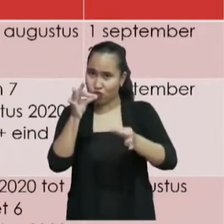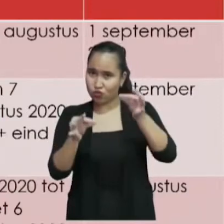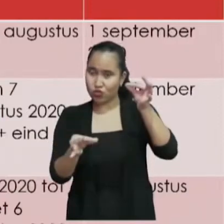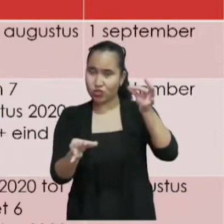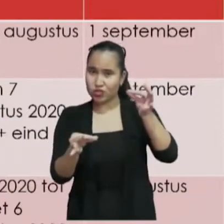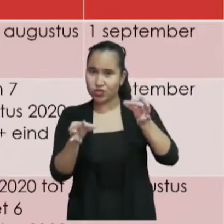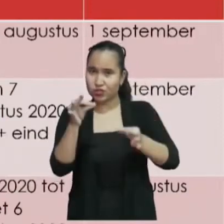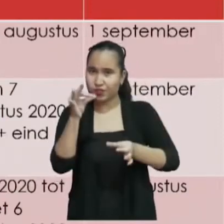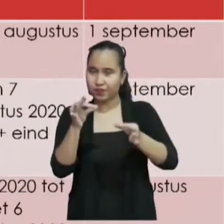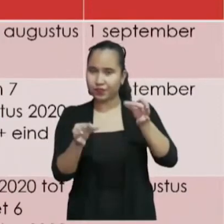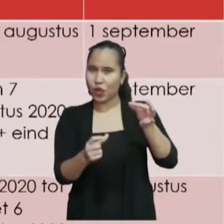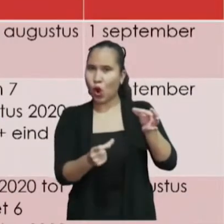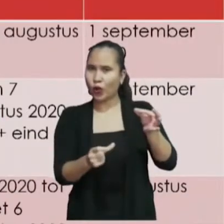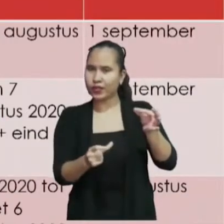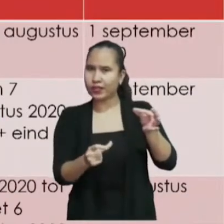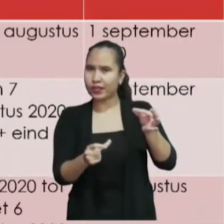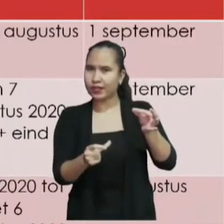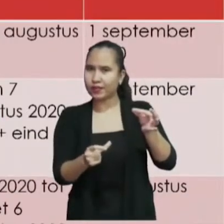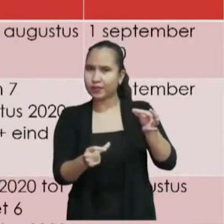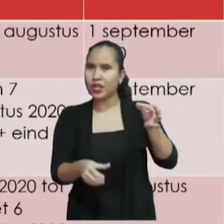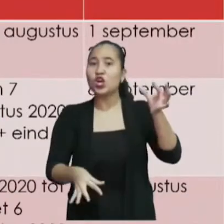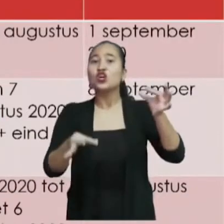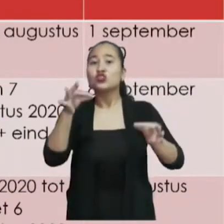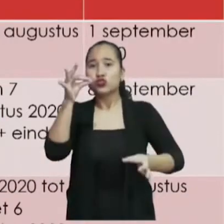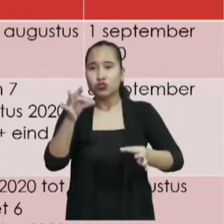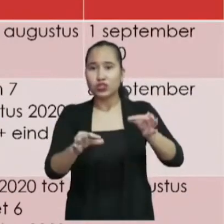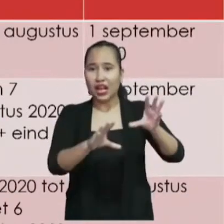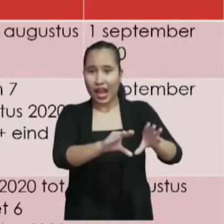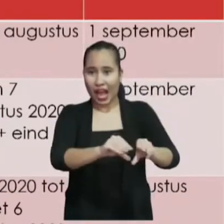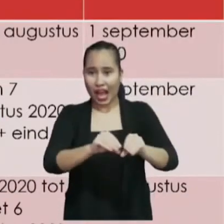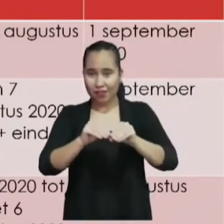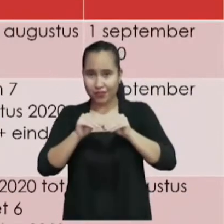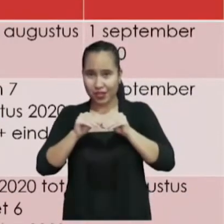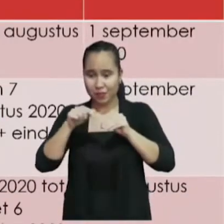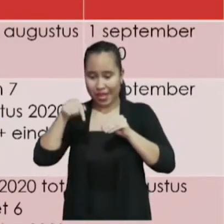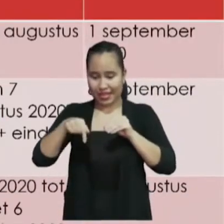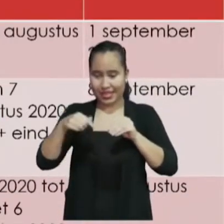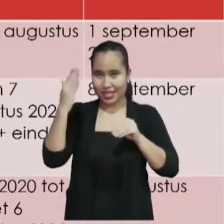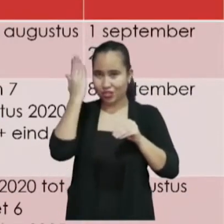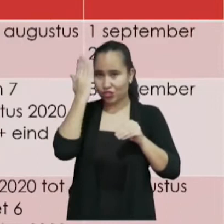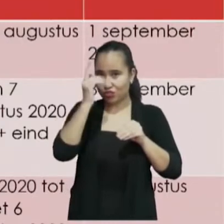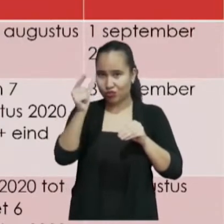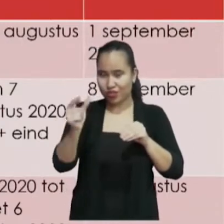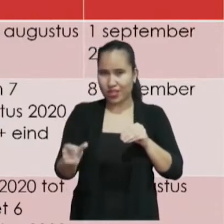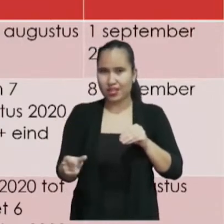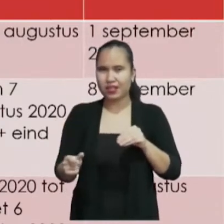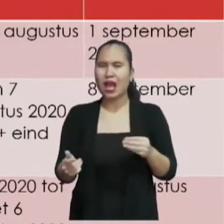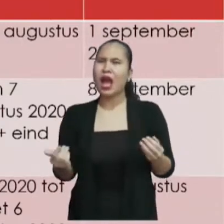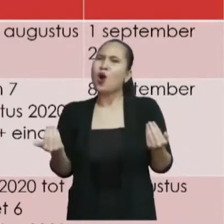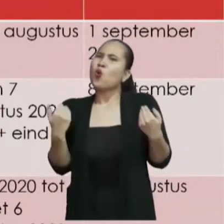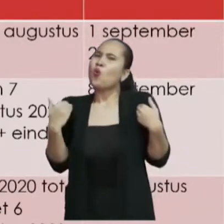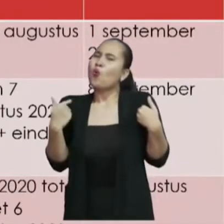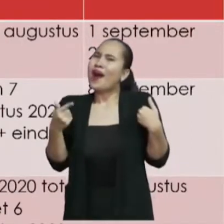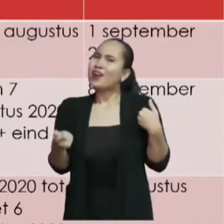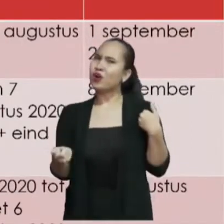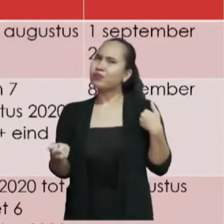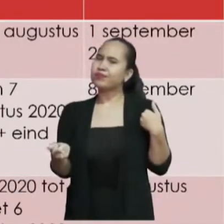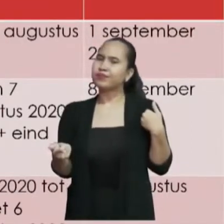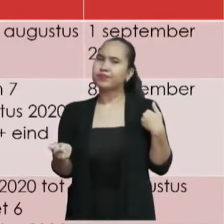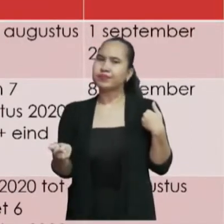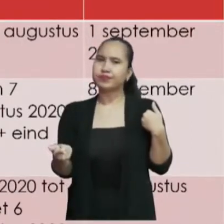4 vakonderdelen de toets zullen afnemen bij deze leerlingen. En waarom hebben we voor dat model